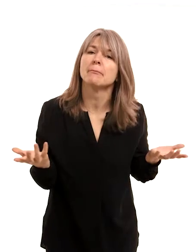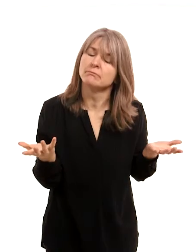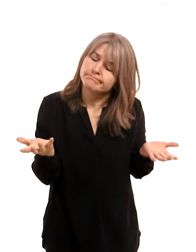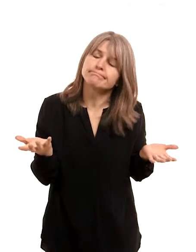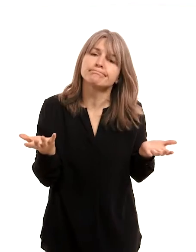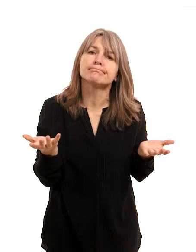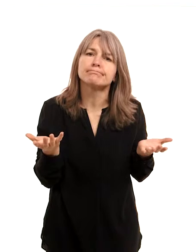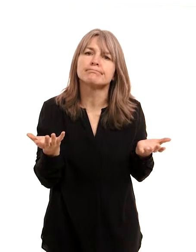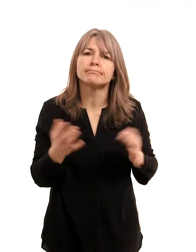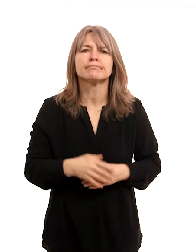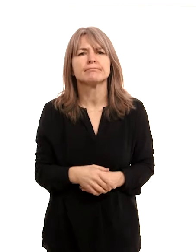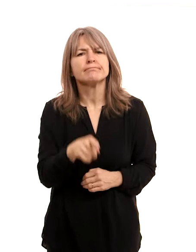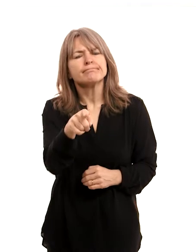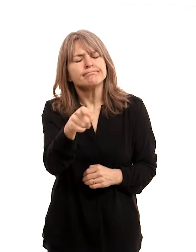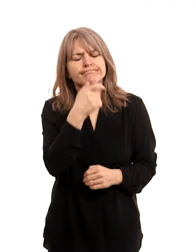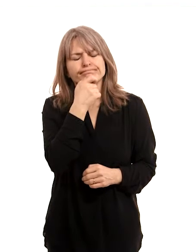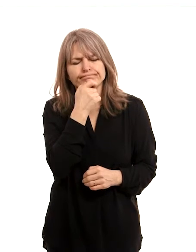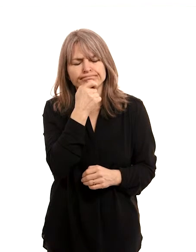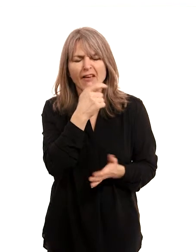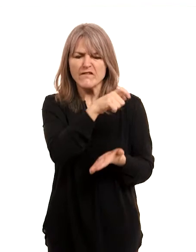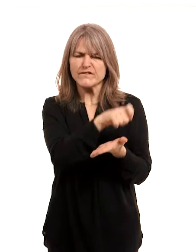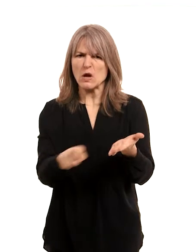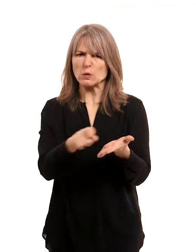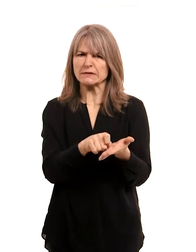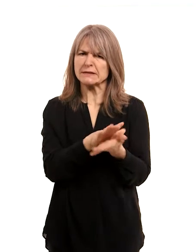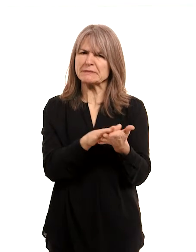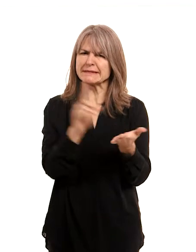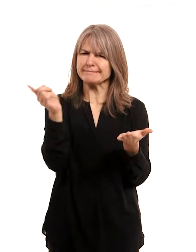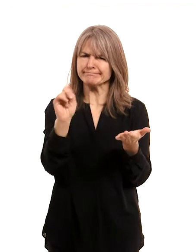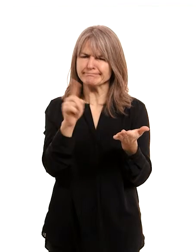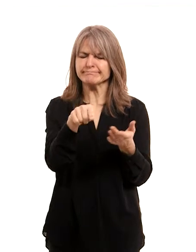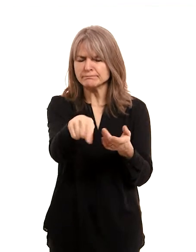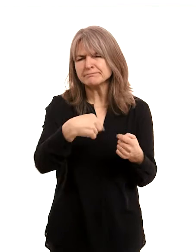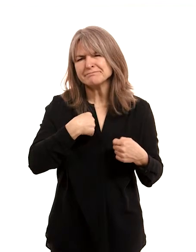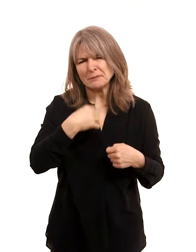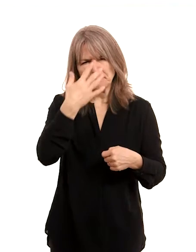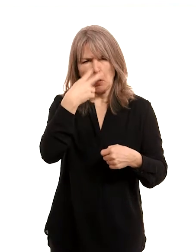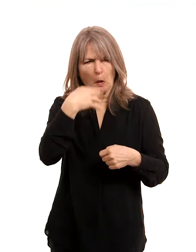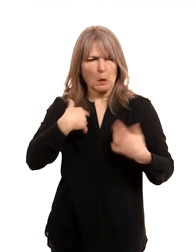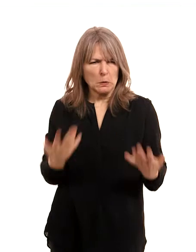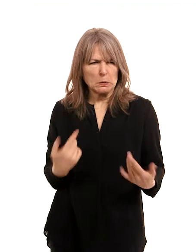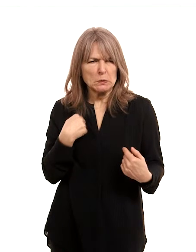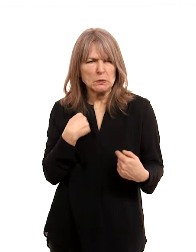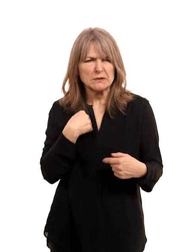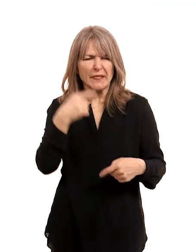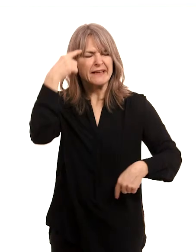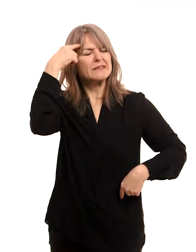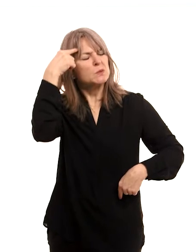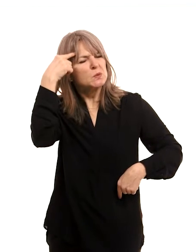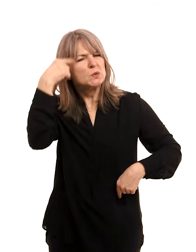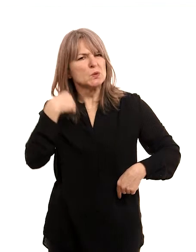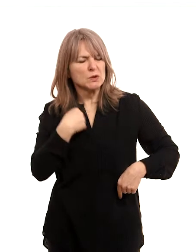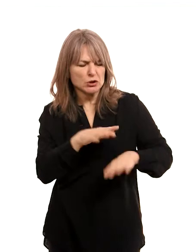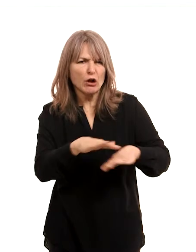yn eisiau plwydrisio. Dod i roed y dwi yno fo, dych chi'n meddwl mwy wan am be mae'r merched neu'r genod